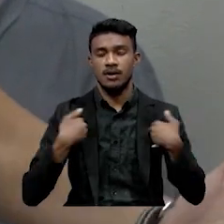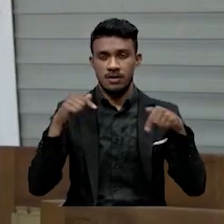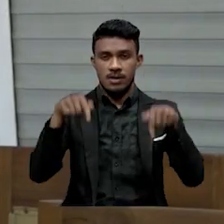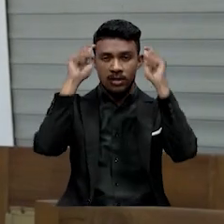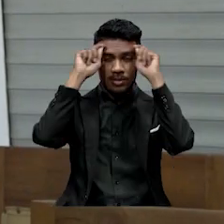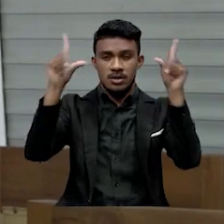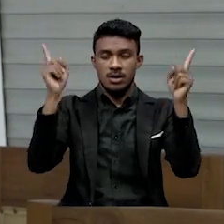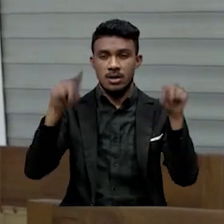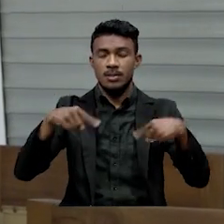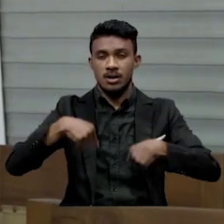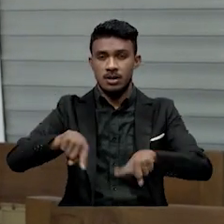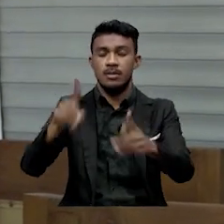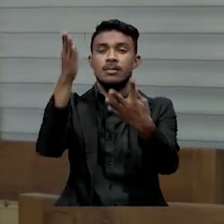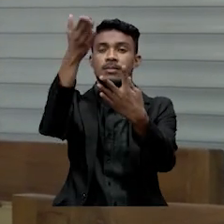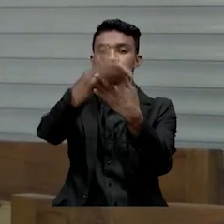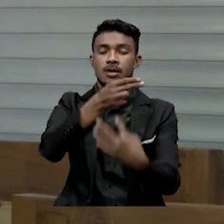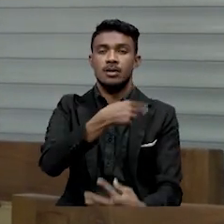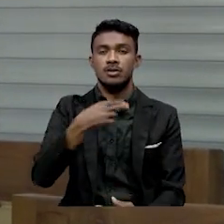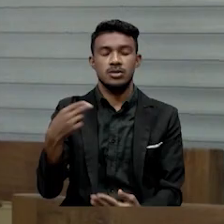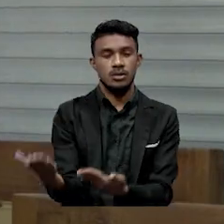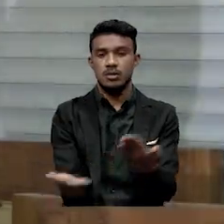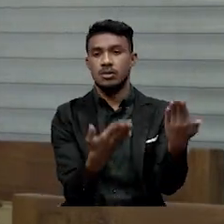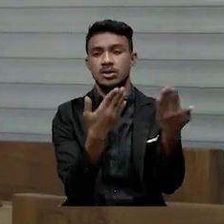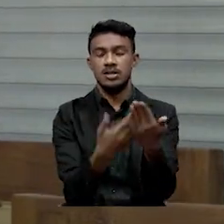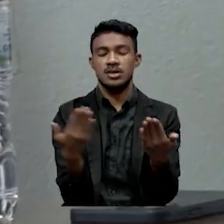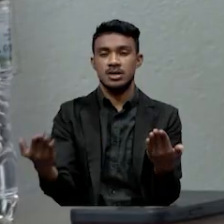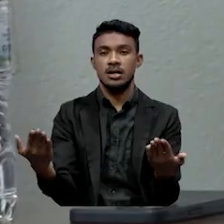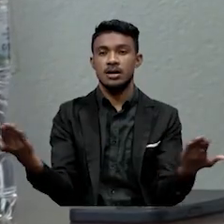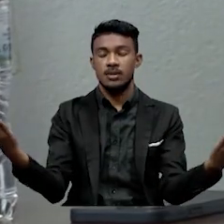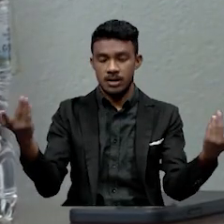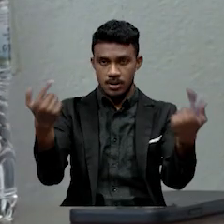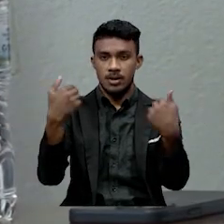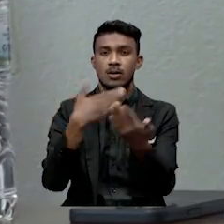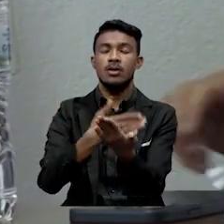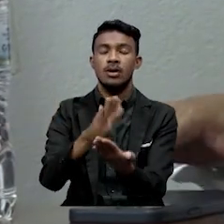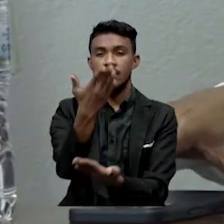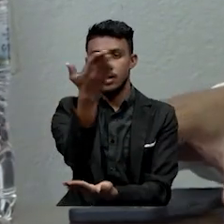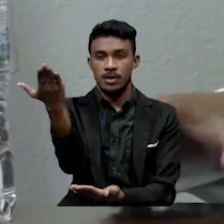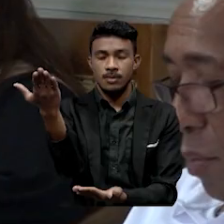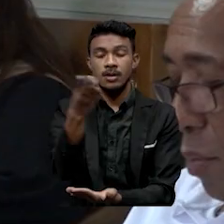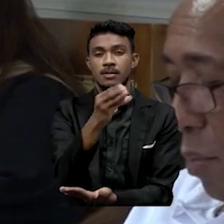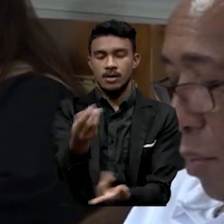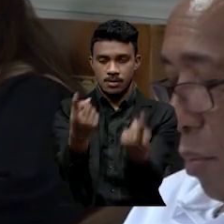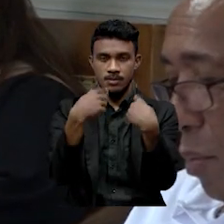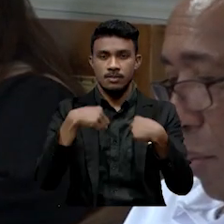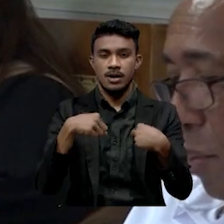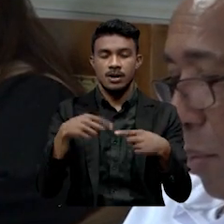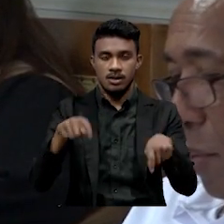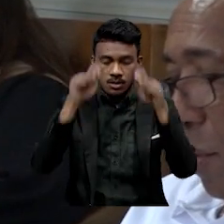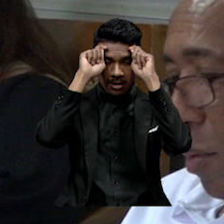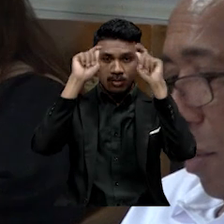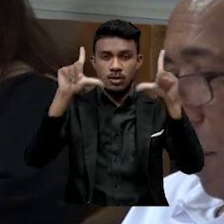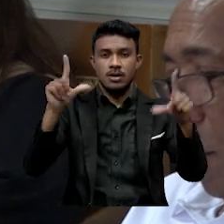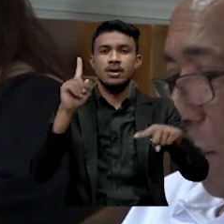Indonesia label YouTube Kupang para tube.red ulasan rumah ya Kupang DB maka sypa dasar silver Kadek atau rumit Timur